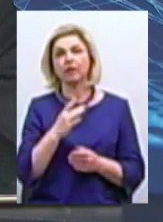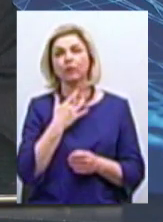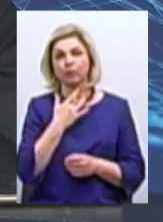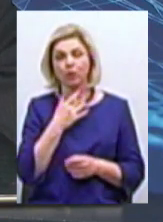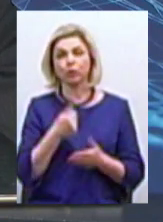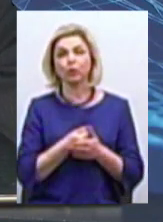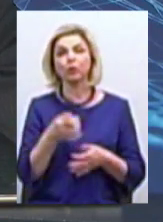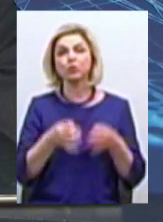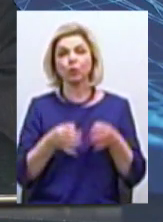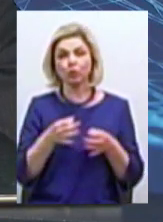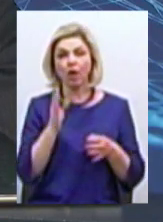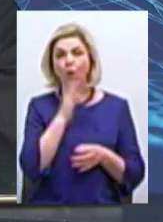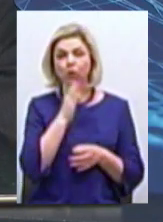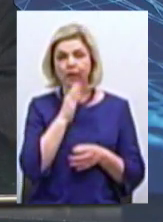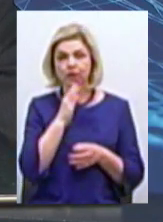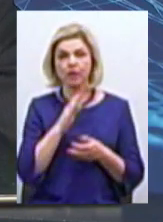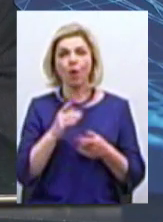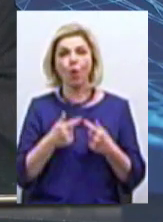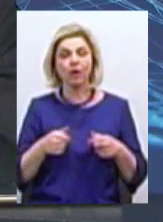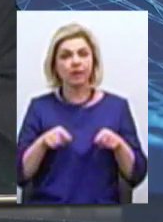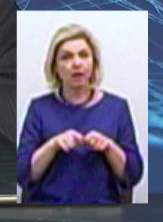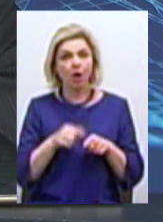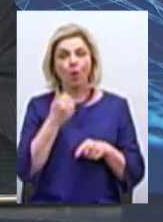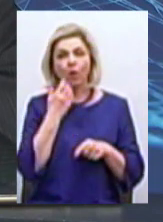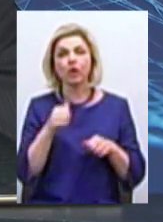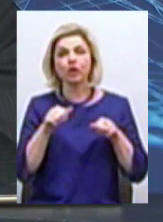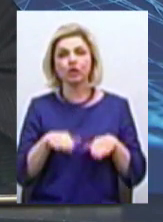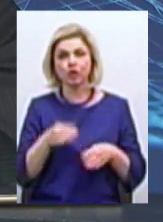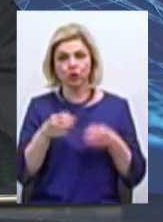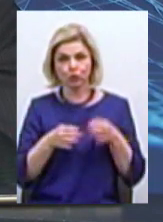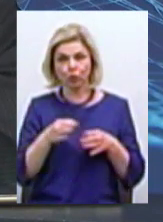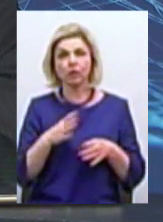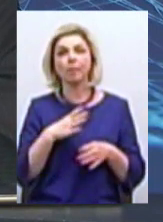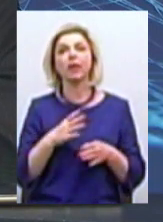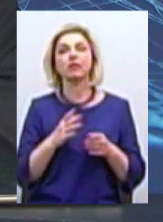екологічні організації, коли рішення суду було позитивне